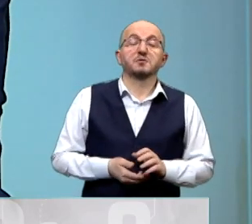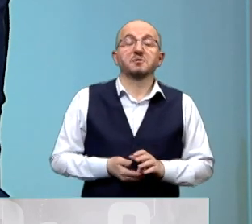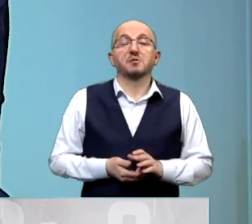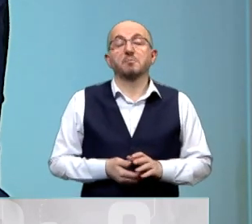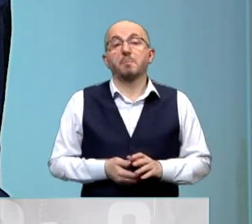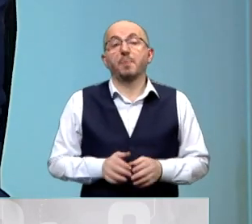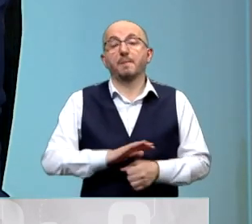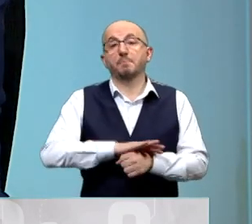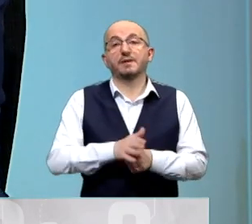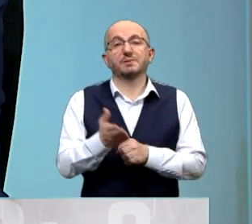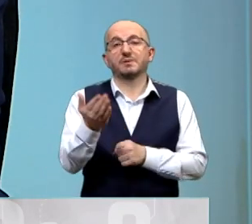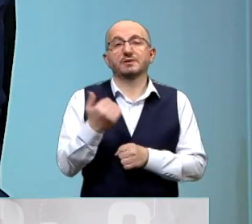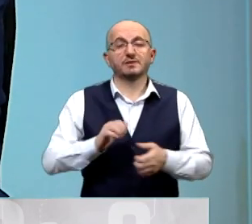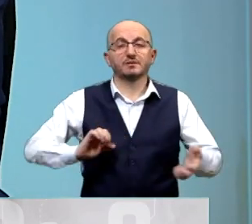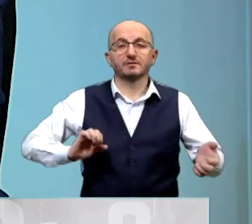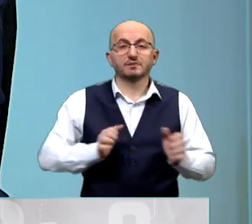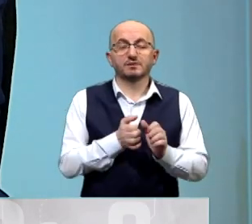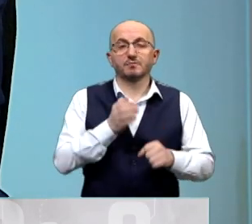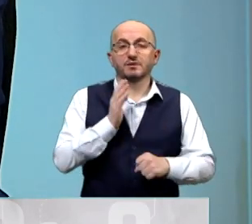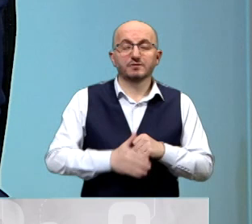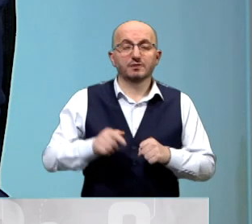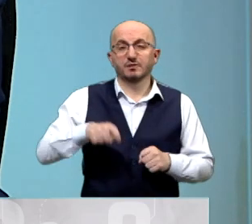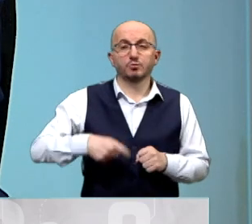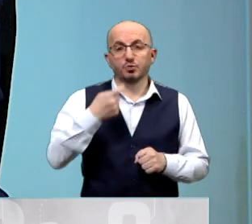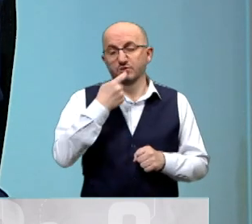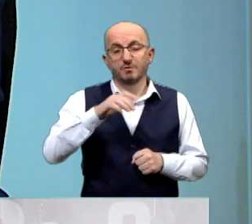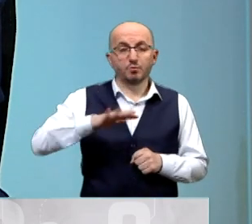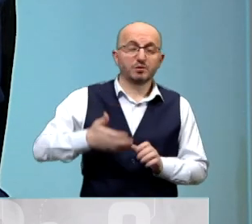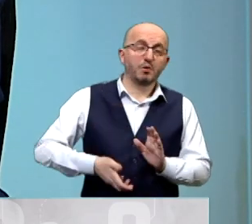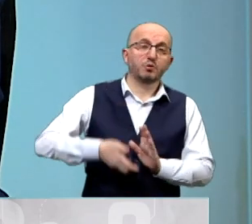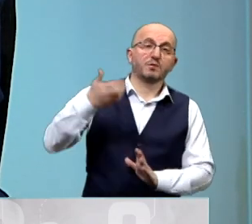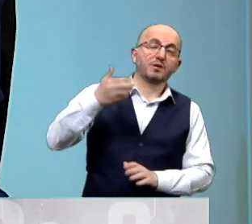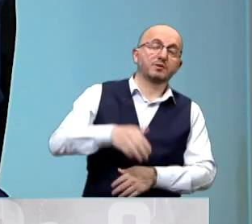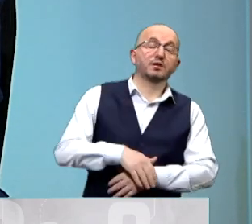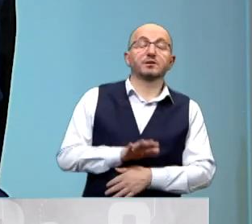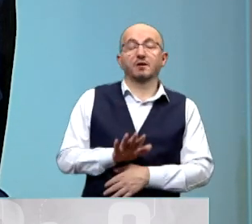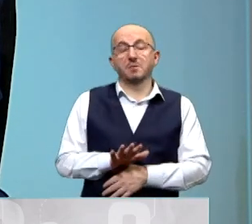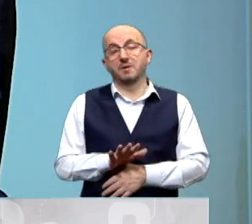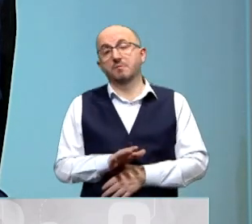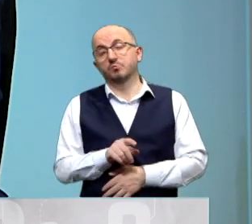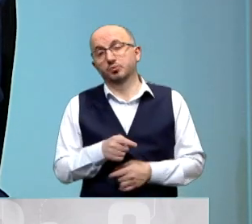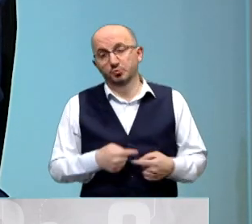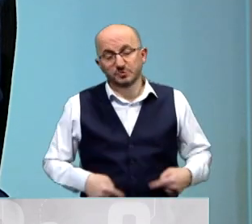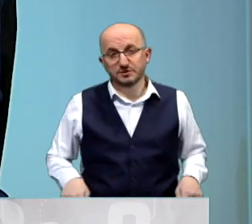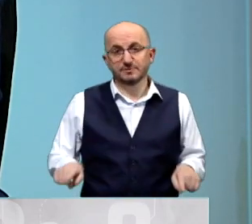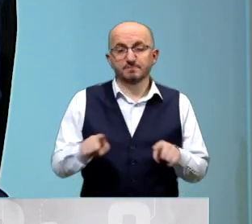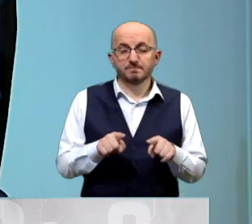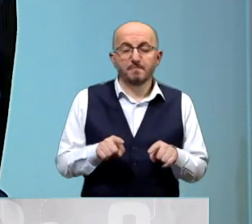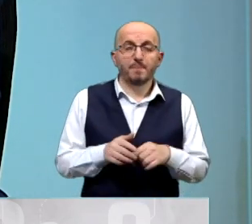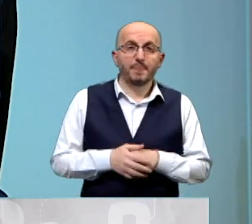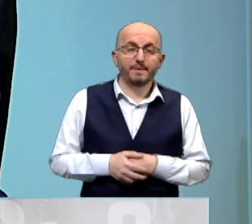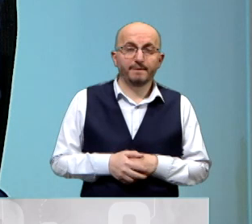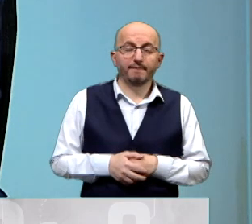pandeminin getirdiği kısıtlamalar da bu sene Muhtemelen ortadan kalkacak ama bu bizim işte